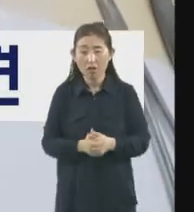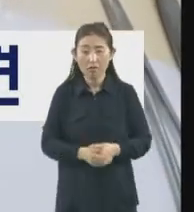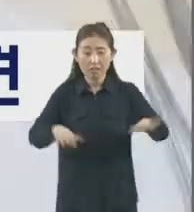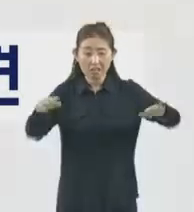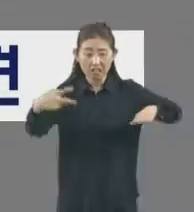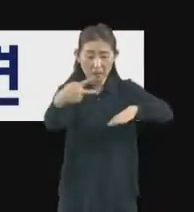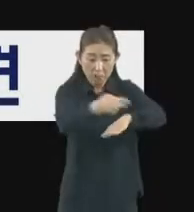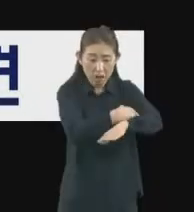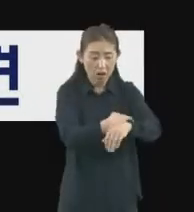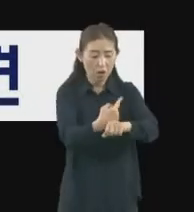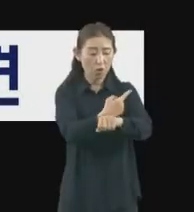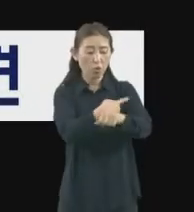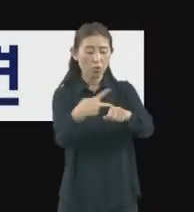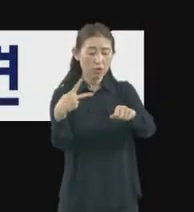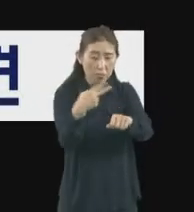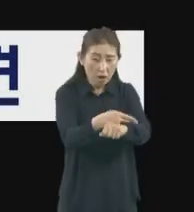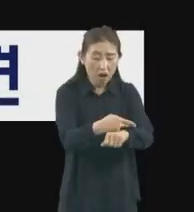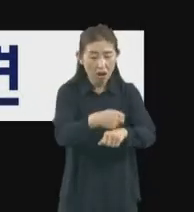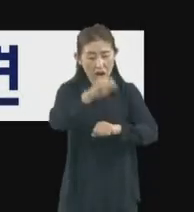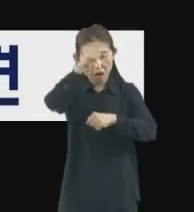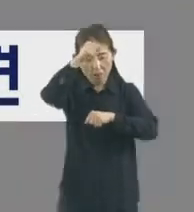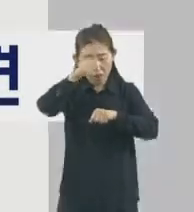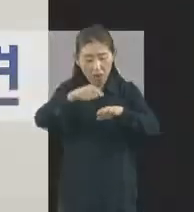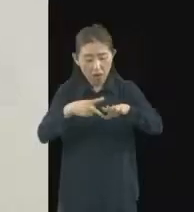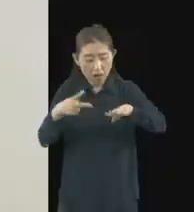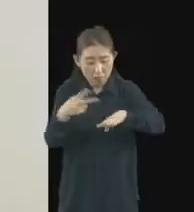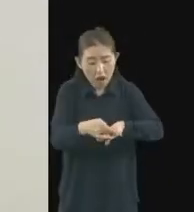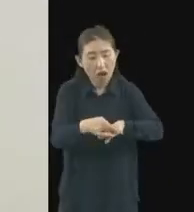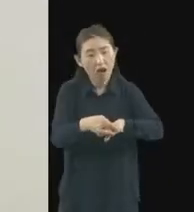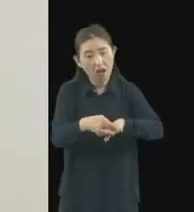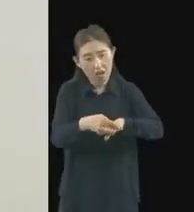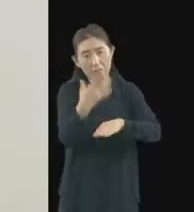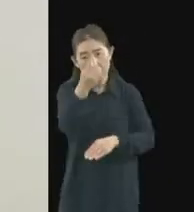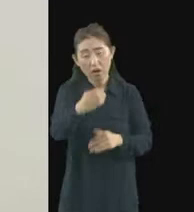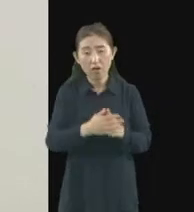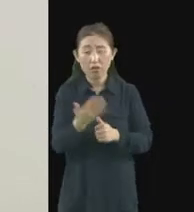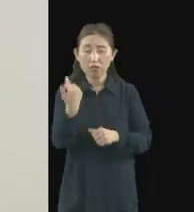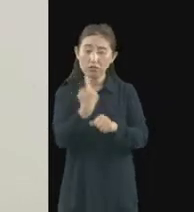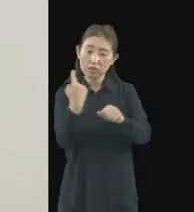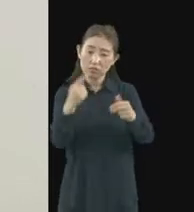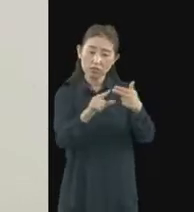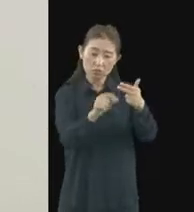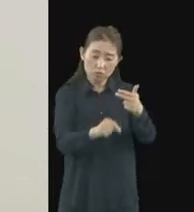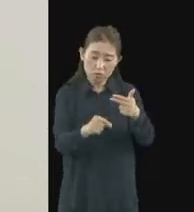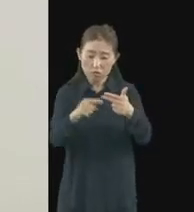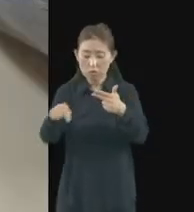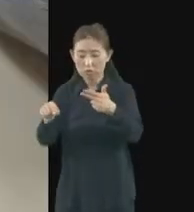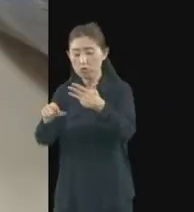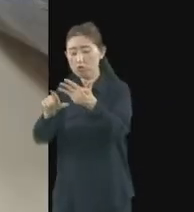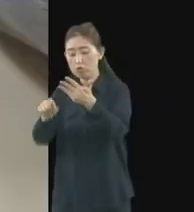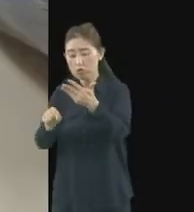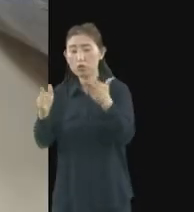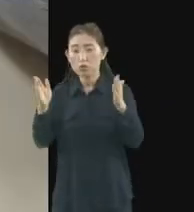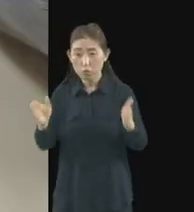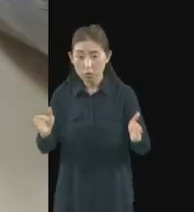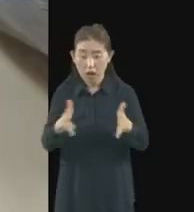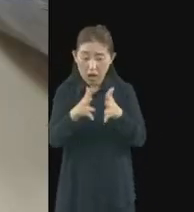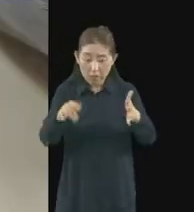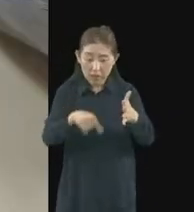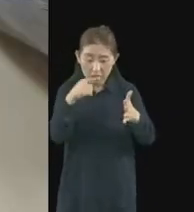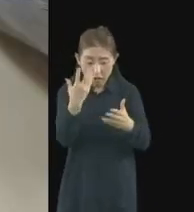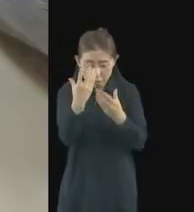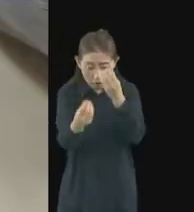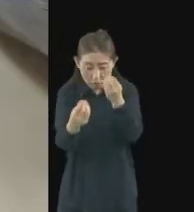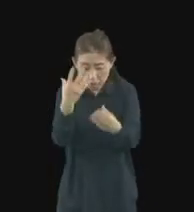꽁지 달이 밝아 력도 없는 비둘기가 구조됐습니다 지난해 7월부터 9월까지 석 달 동안 같은 아파트에서 많이